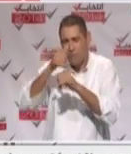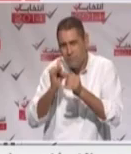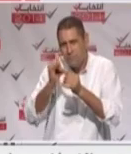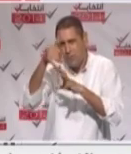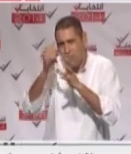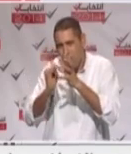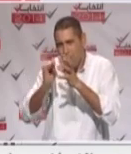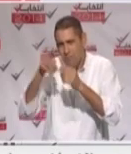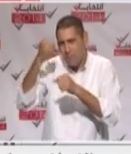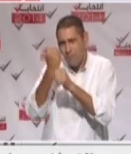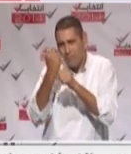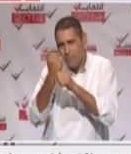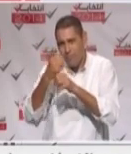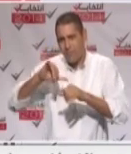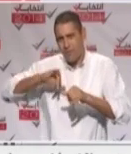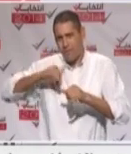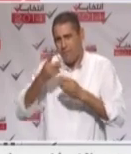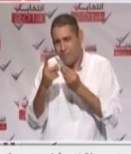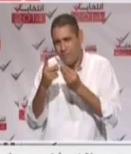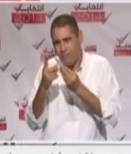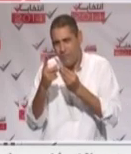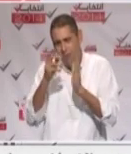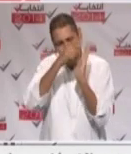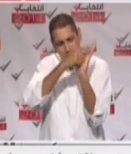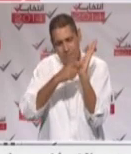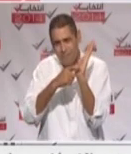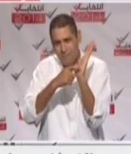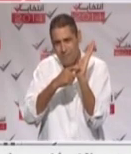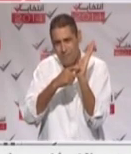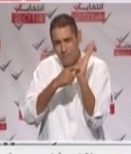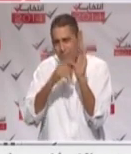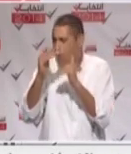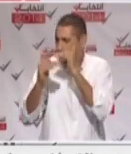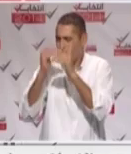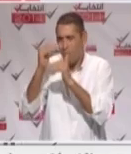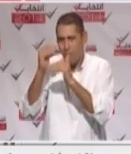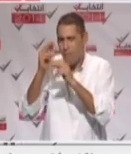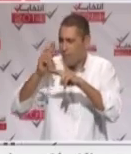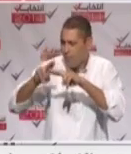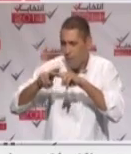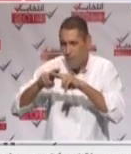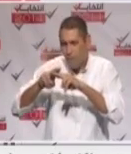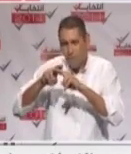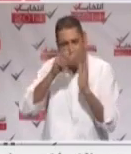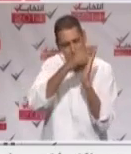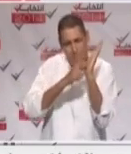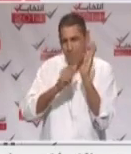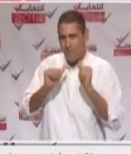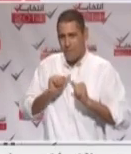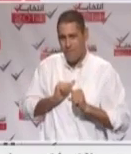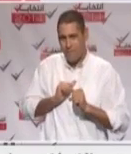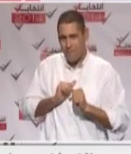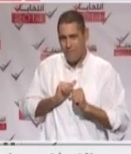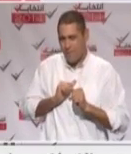شبابها الذين عايش واقعه فان قائمتكم قائمه الطموح والاصلاح قائمه مستقله تاتي بعيدا عن جميع